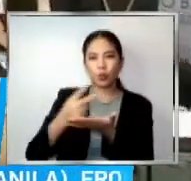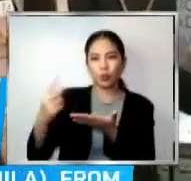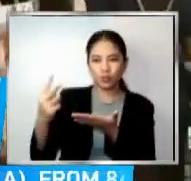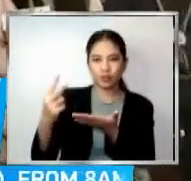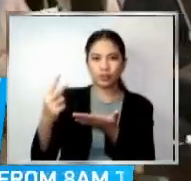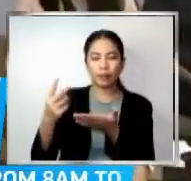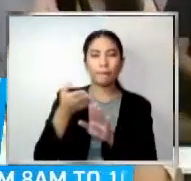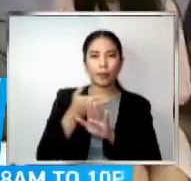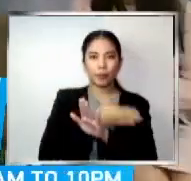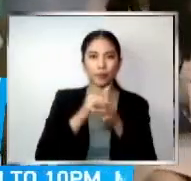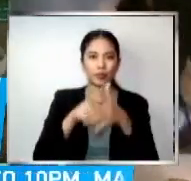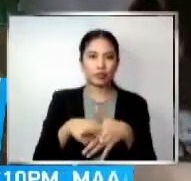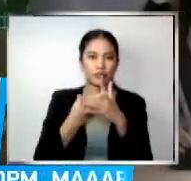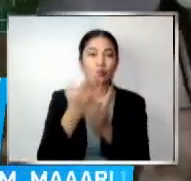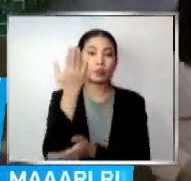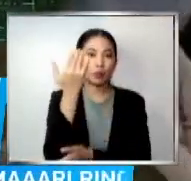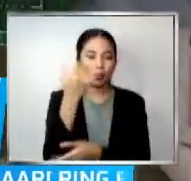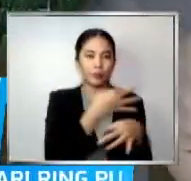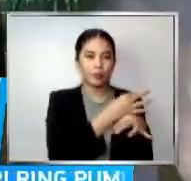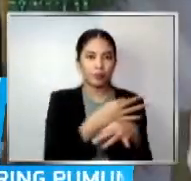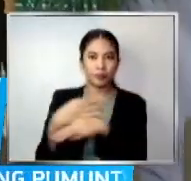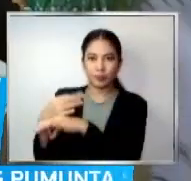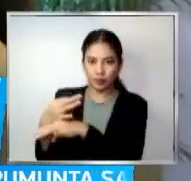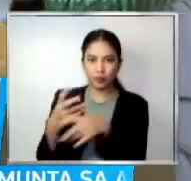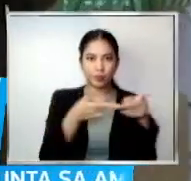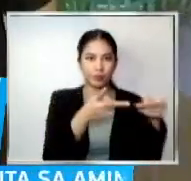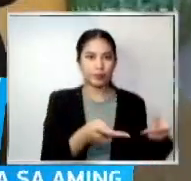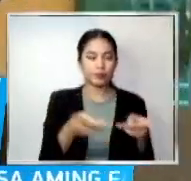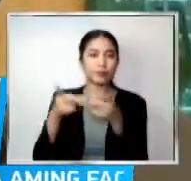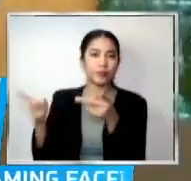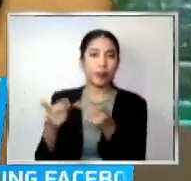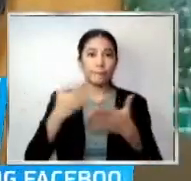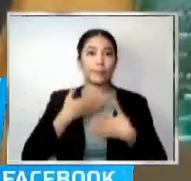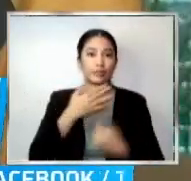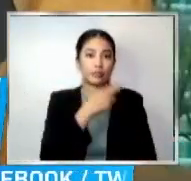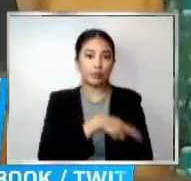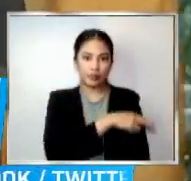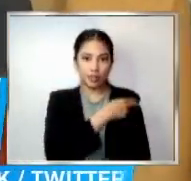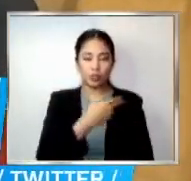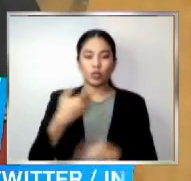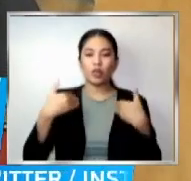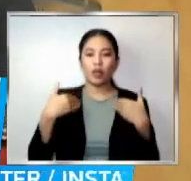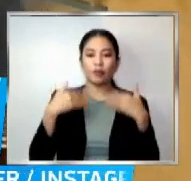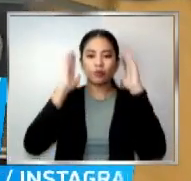kasi ang ibang aspeto ng pasilidad. Masaya ang NKTI na nagawa na itong modular hemodialysis facility na ang